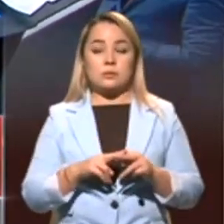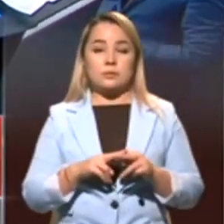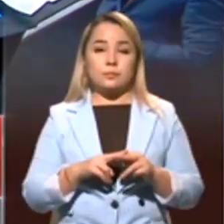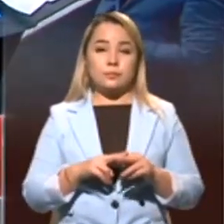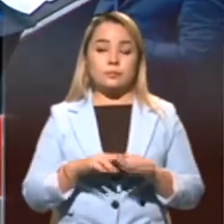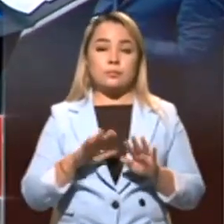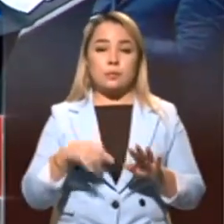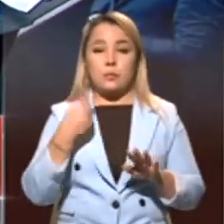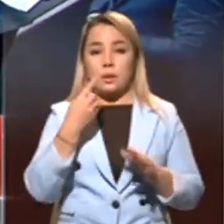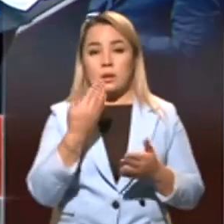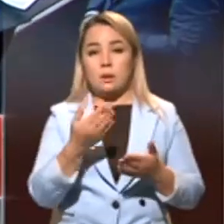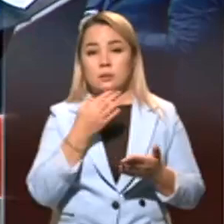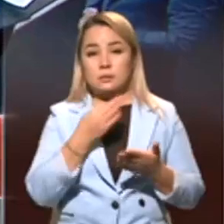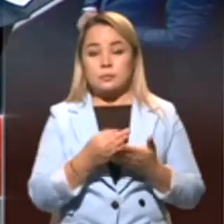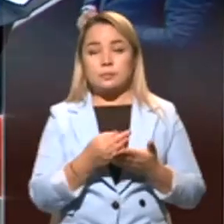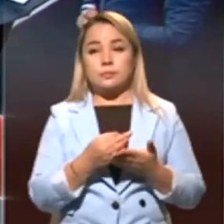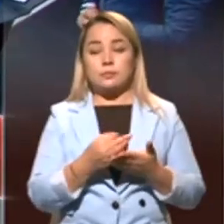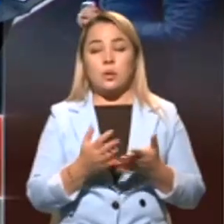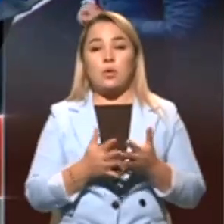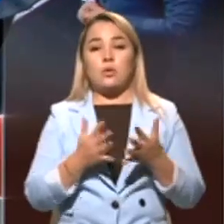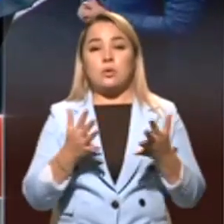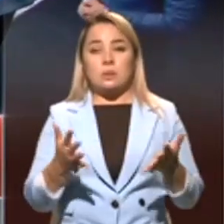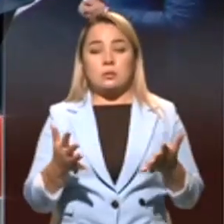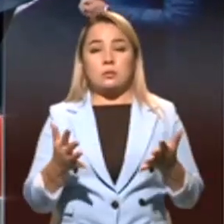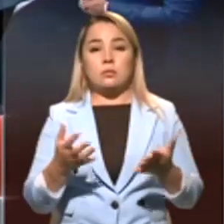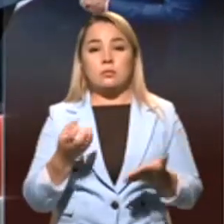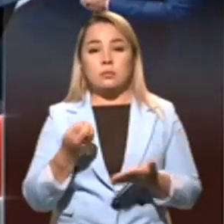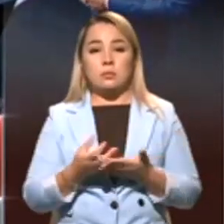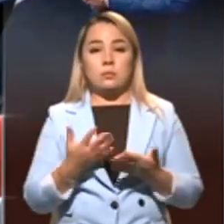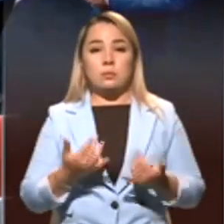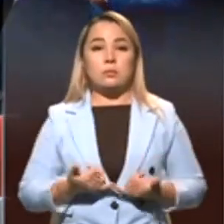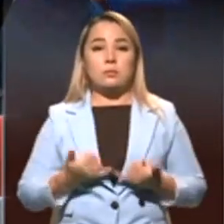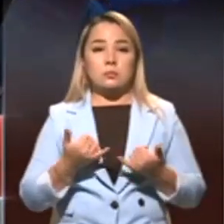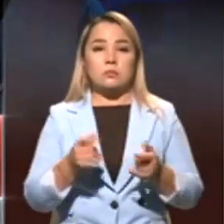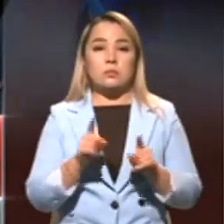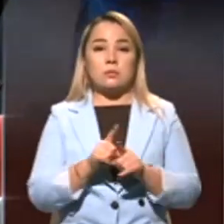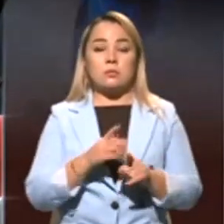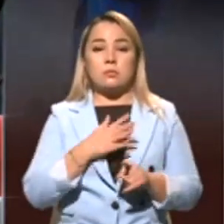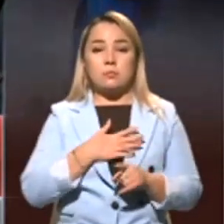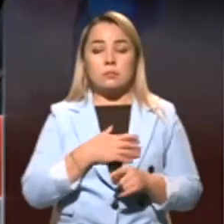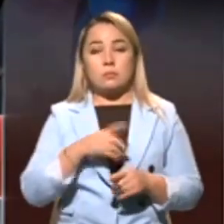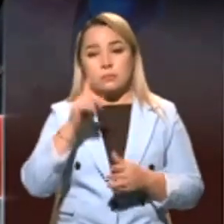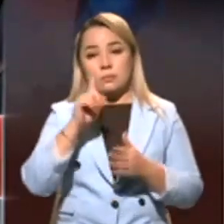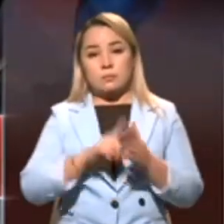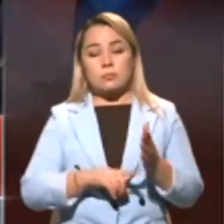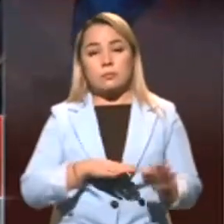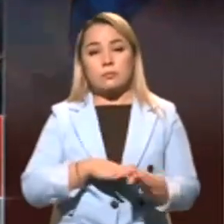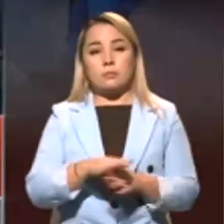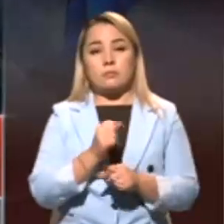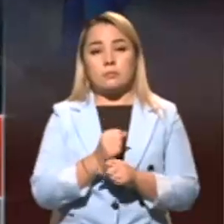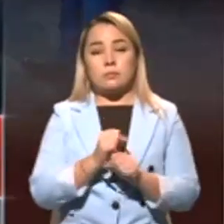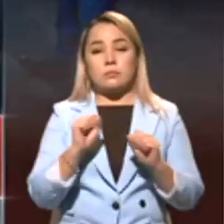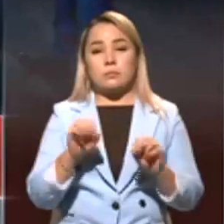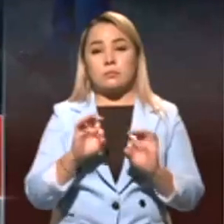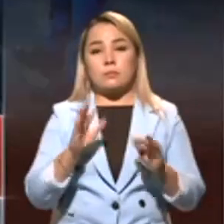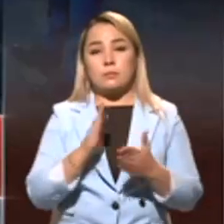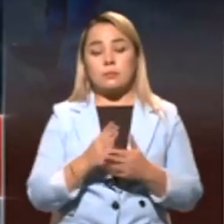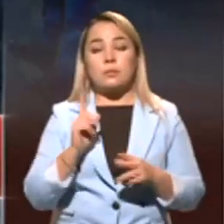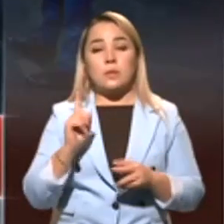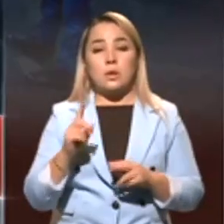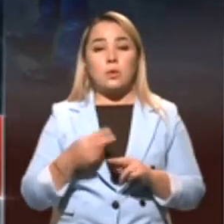Осы жақтан қарайтын болсақ, онда үлкен құндылықтарды осы біздің діни бірлестіктер атқарып отыр десек болады.